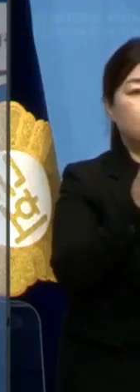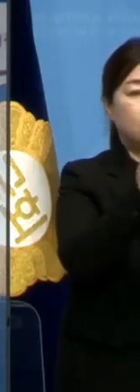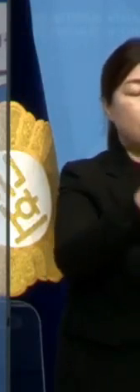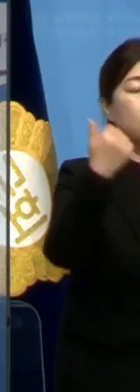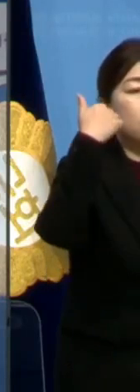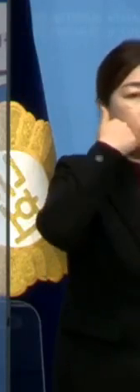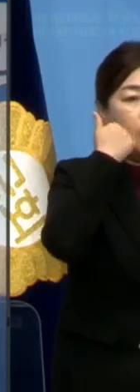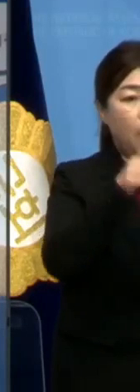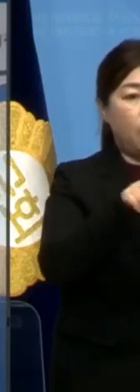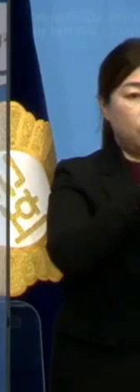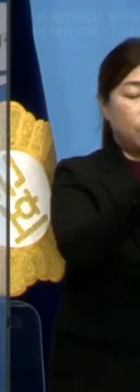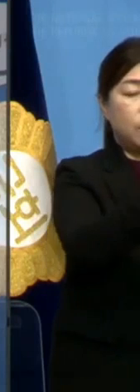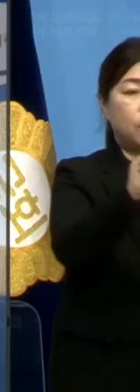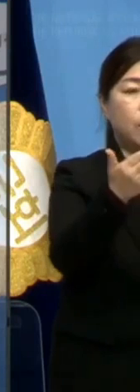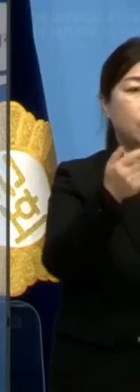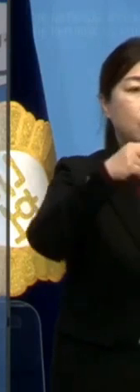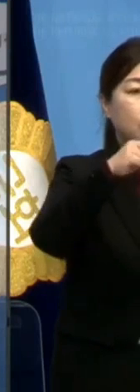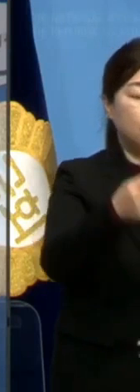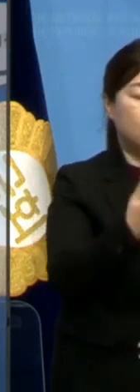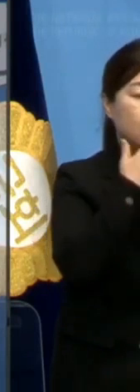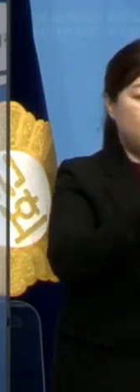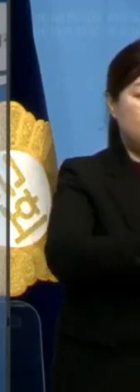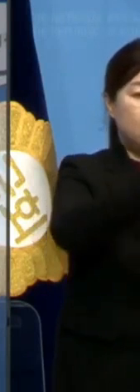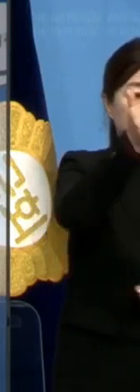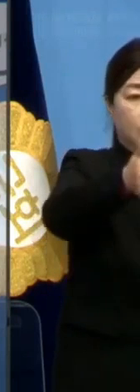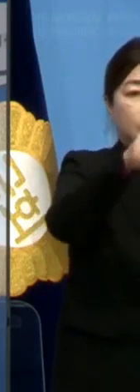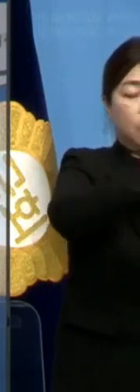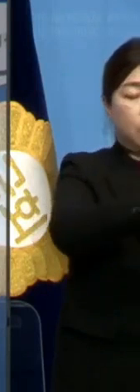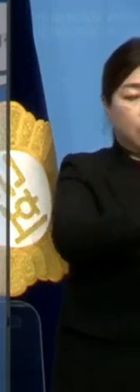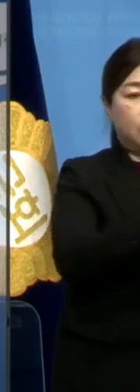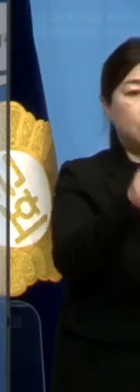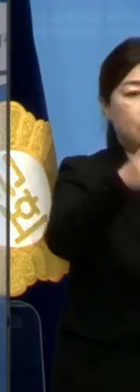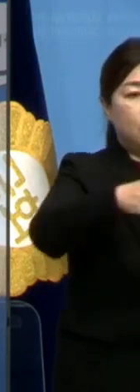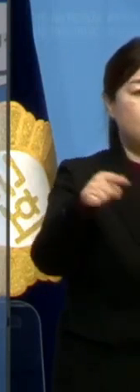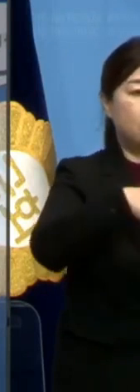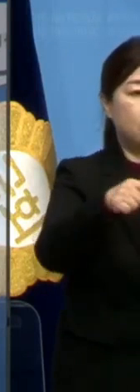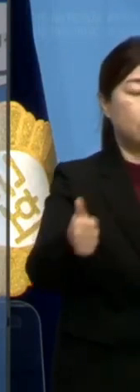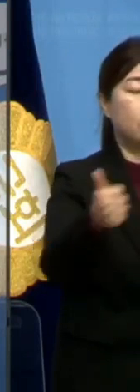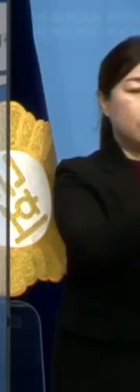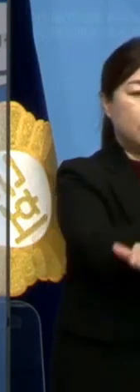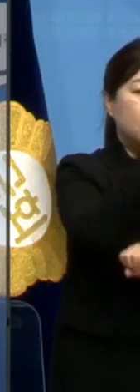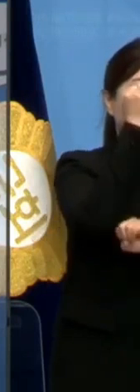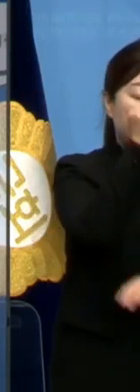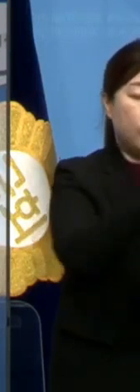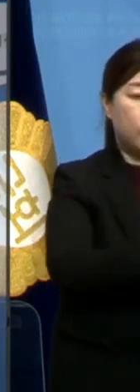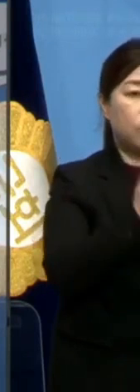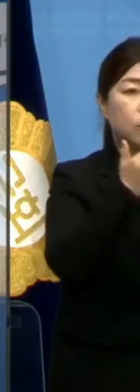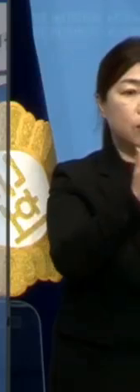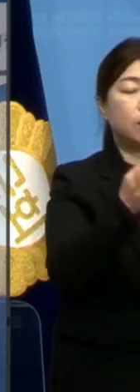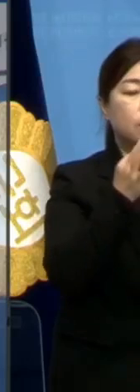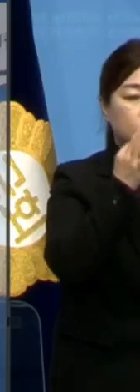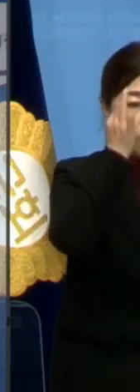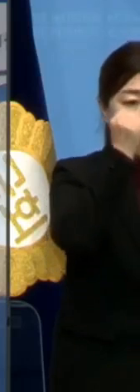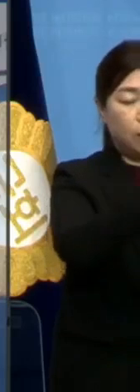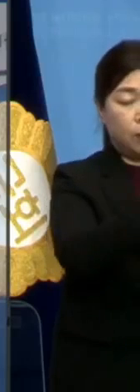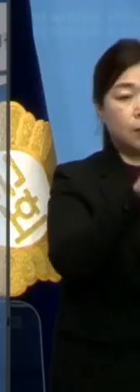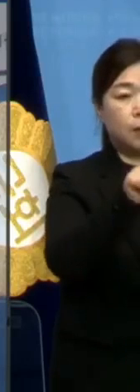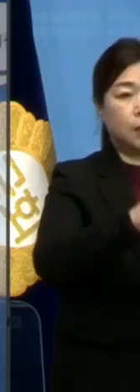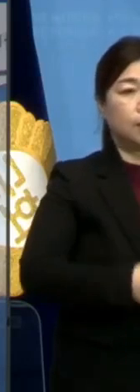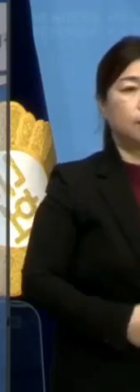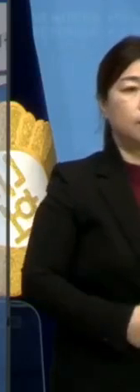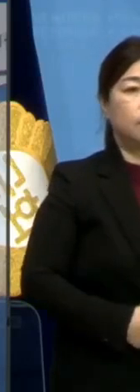분이 후보가 되더라도 서울시장 보선 승리와 정권교체의 교두보를 만들어내는 데 최선을 다할